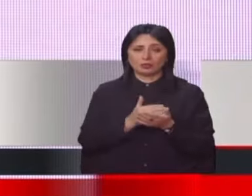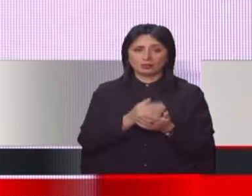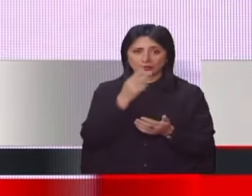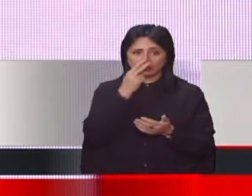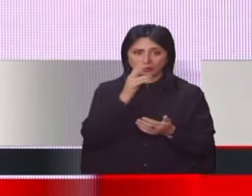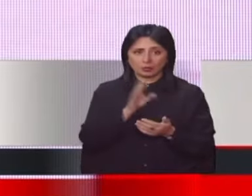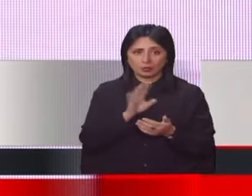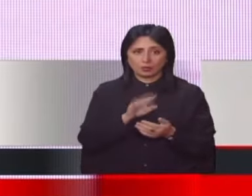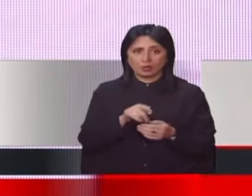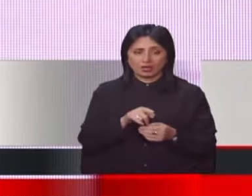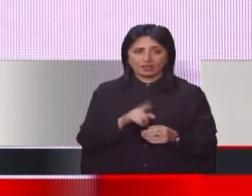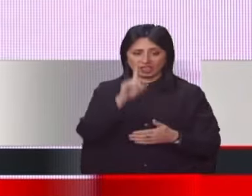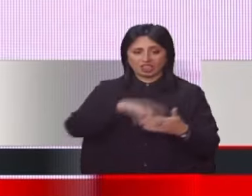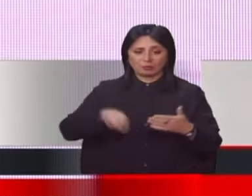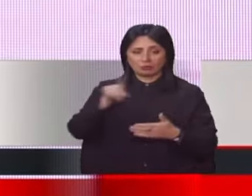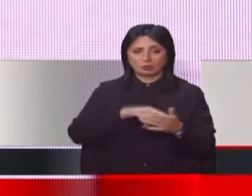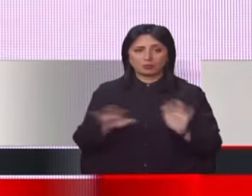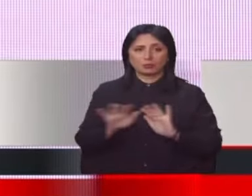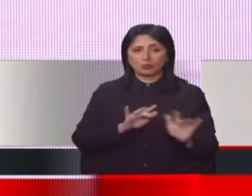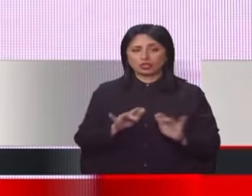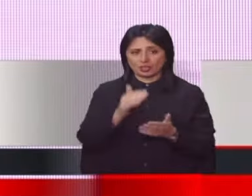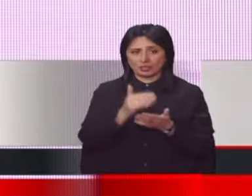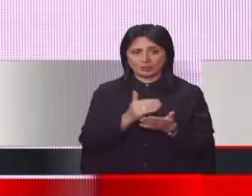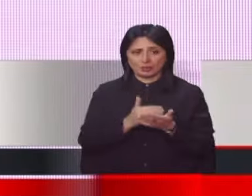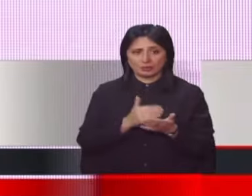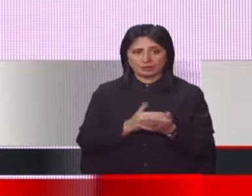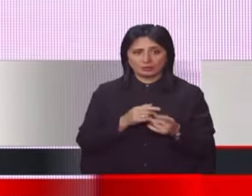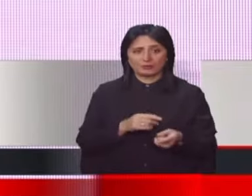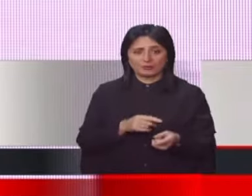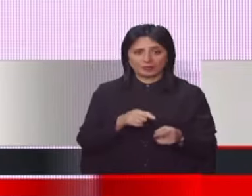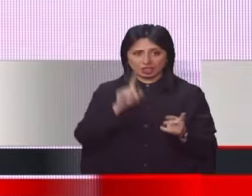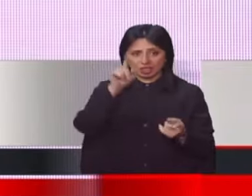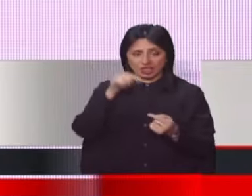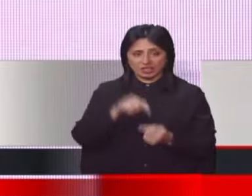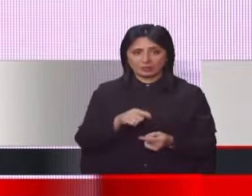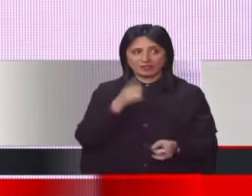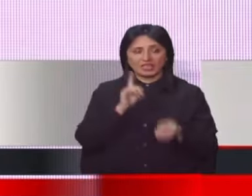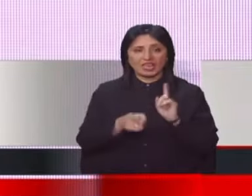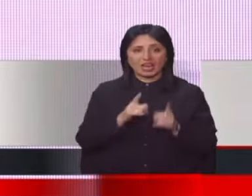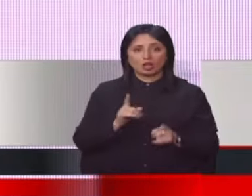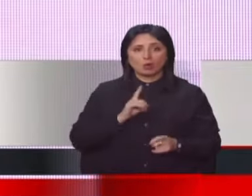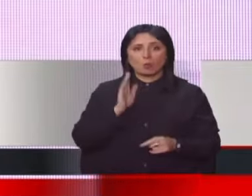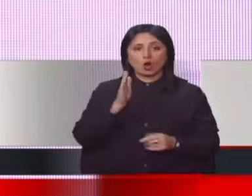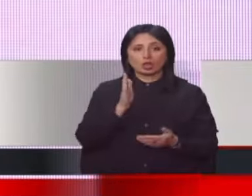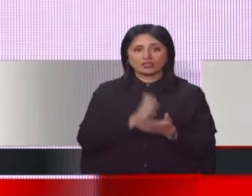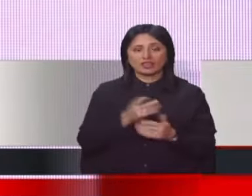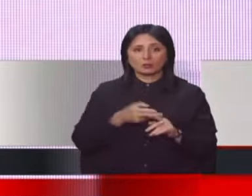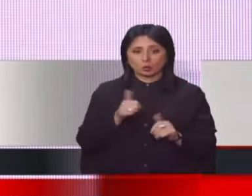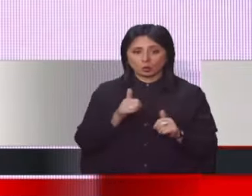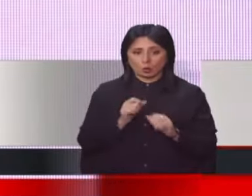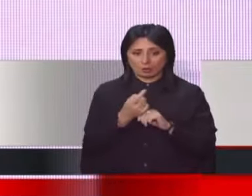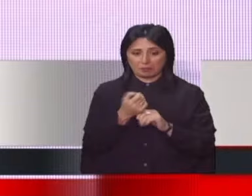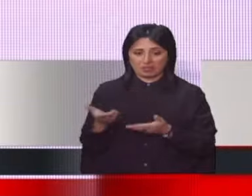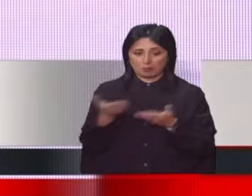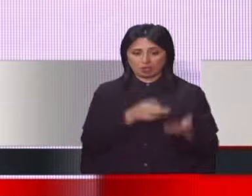ხელმეორედ დავიწყეთ იმპიჩმენტის პროცედურა და შესაბამისად გვაქვს რეალური მოლოდინი იმისა, რომ როგორც კი